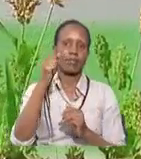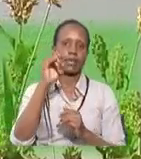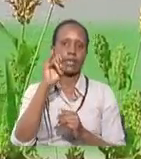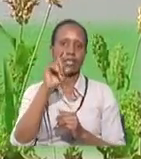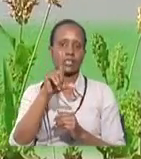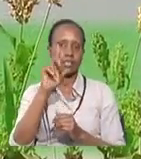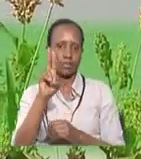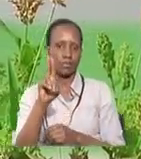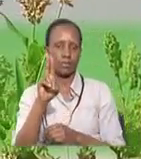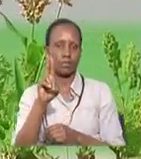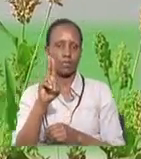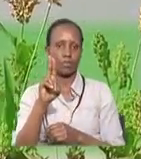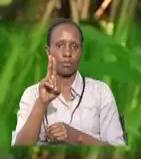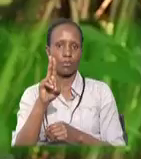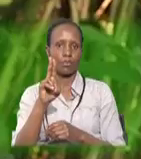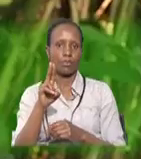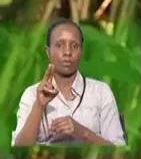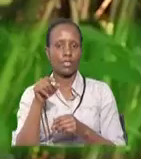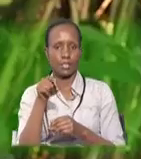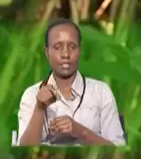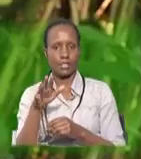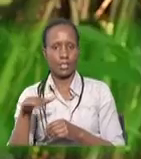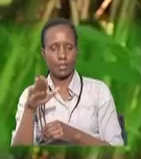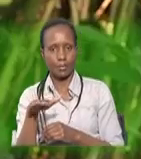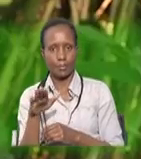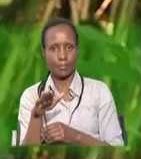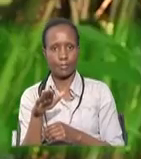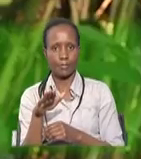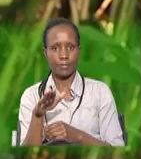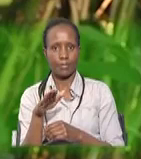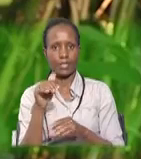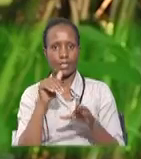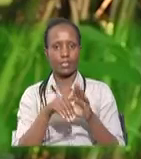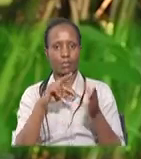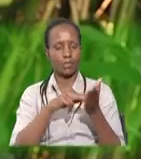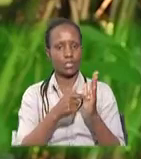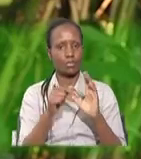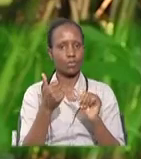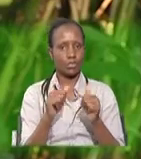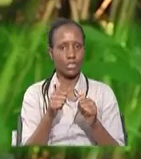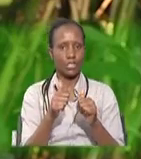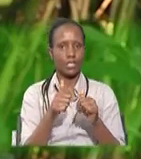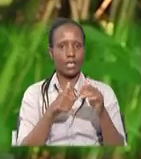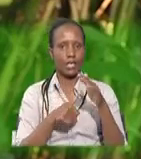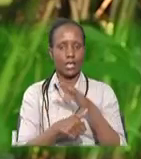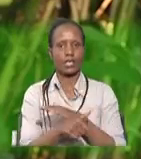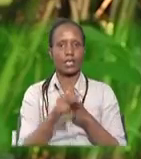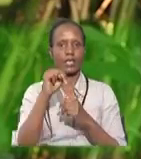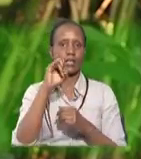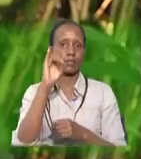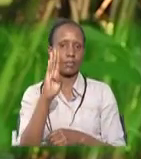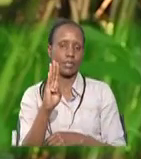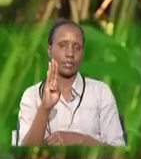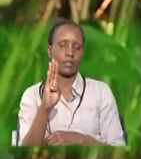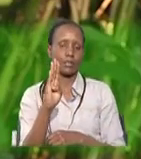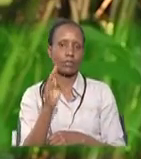Scheme. Na Katulu Irrigation Scheme, kwa hii mradi ambaye inaendesha